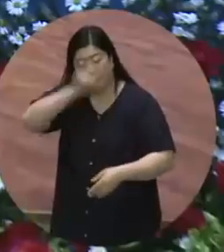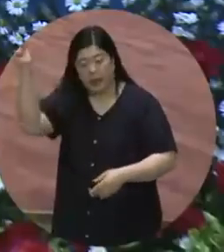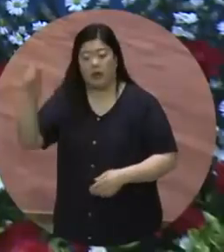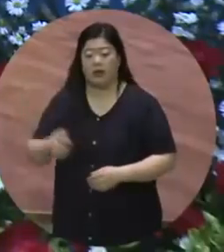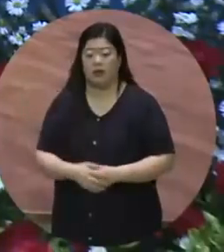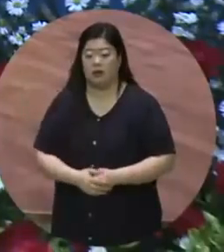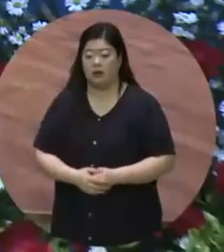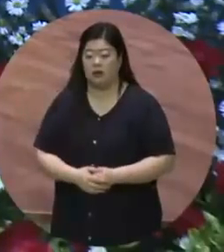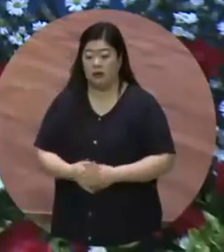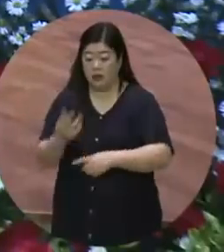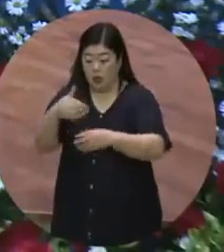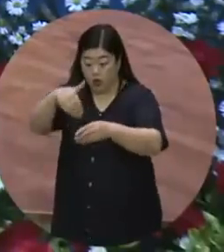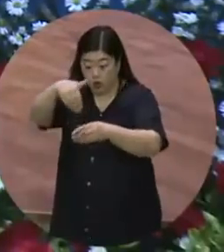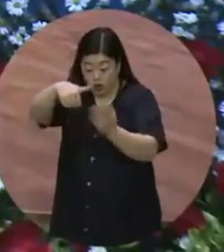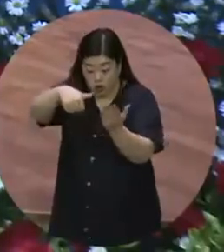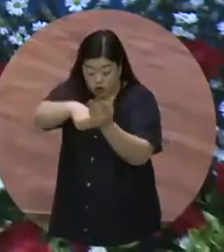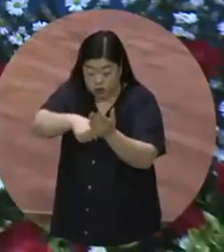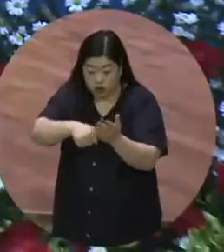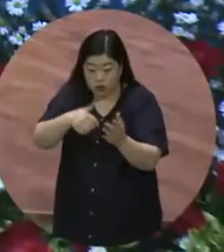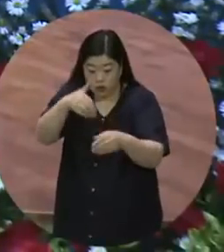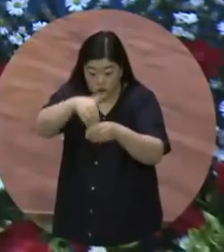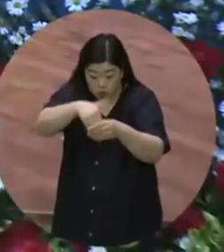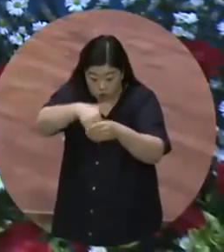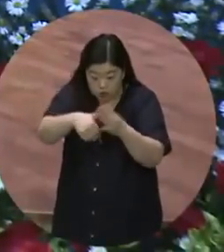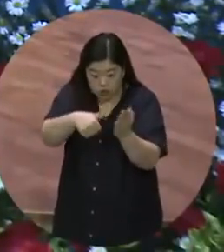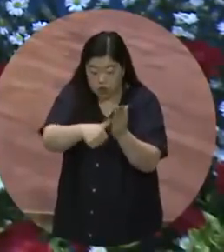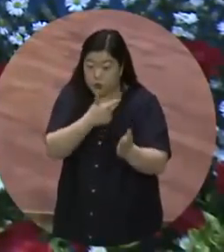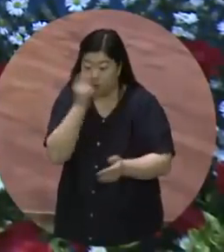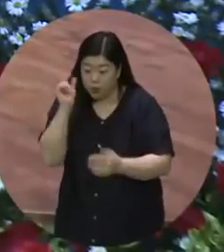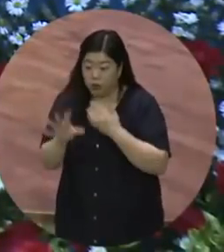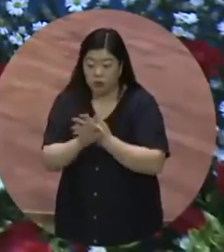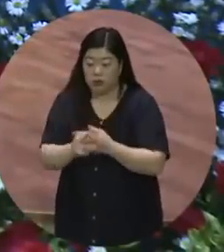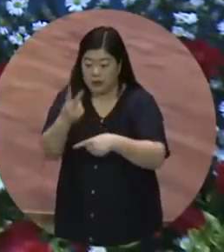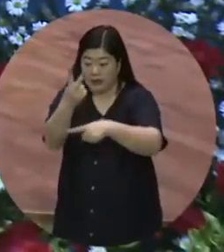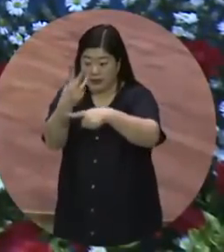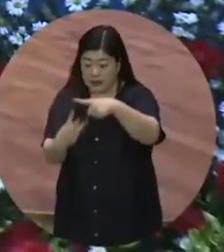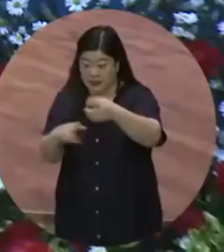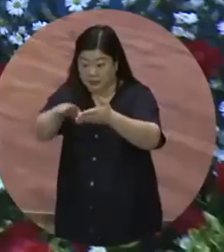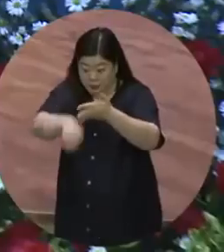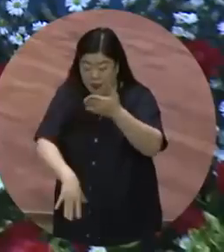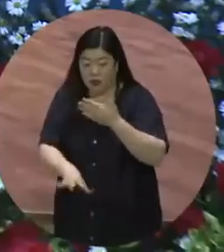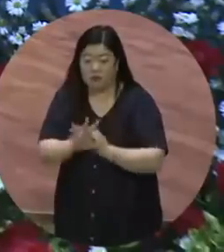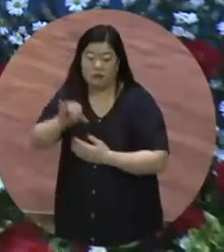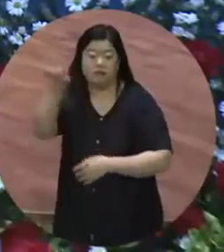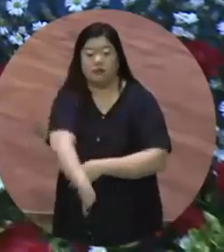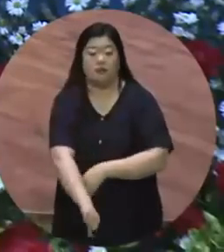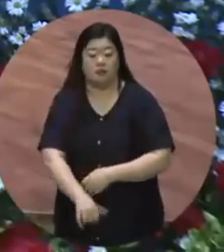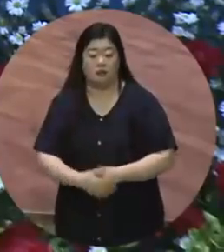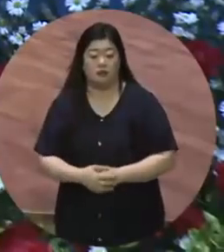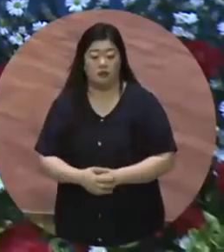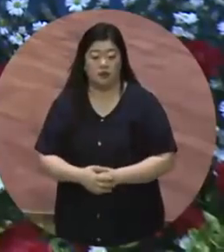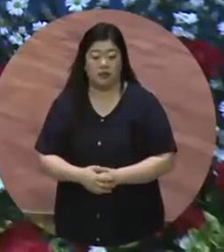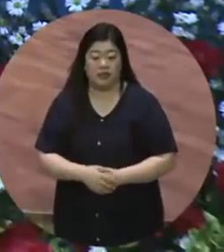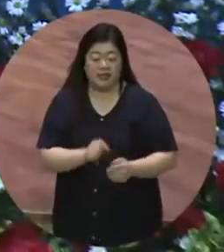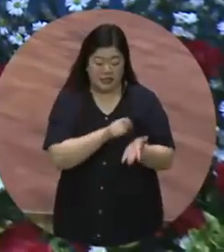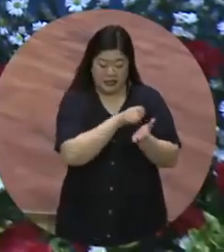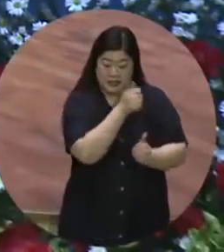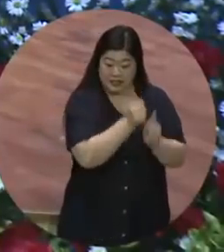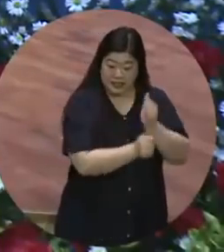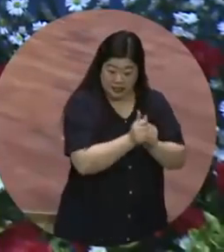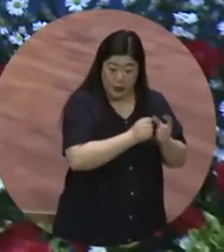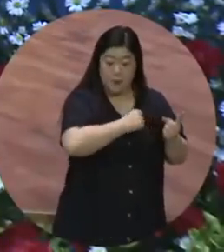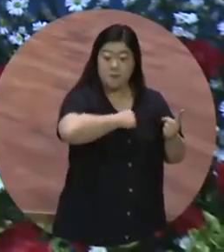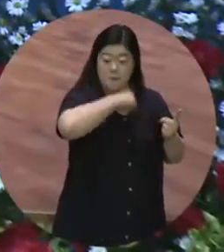3분의 2 나오게 하늘 땅 못합니다. 우리 교회는 내가 장로를 세려고 그러면 한 명도 못 세워요. 3분의 2가 어떻게 나옵니까?